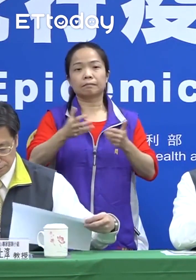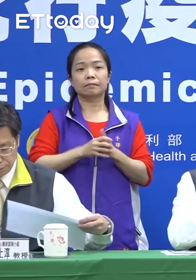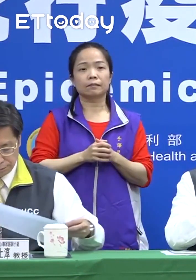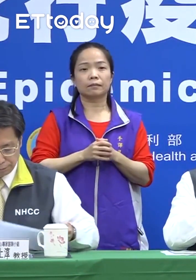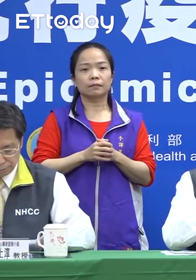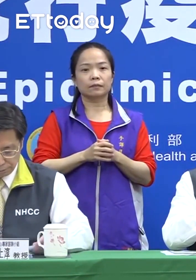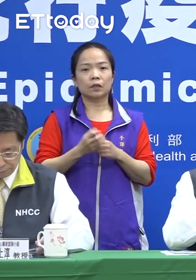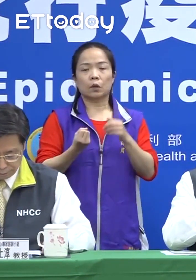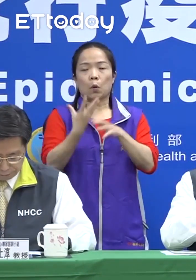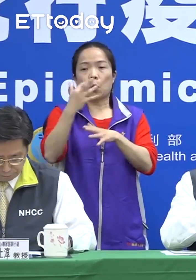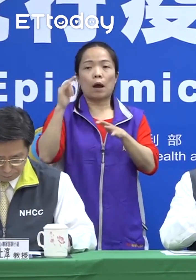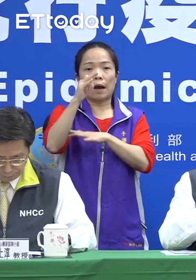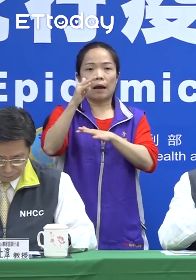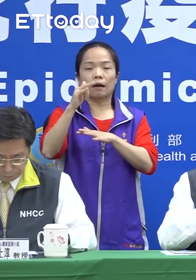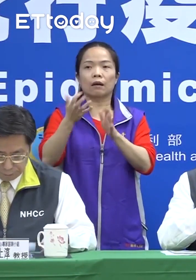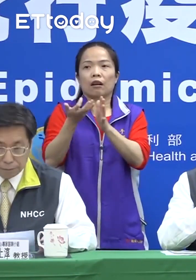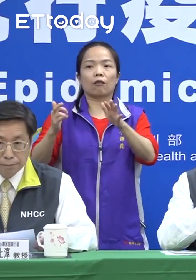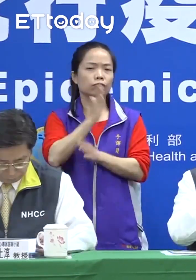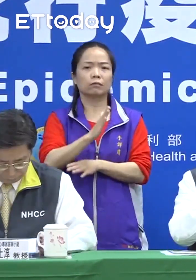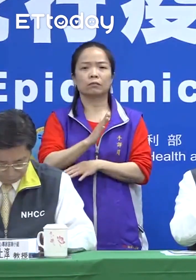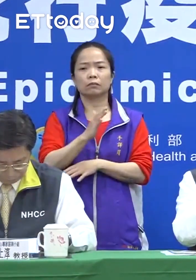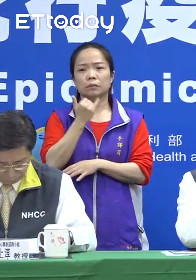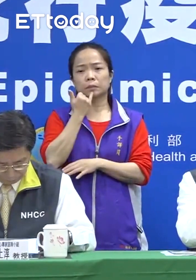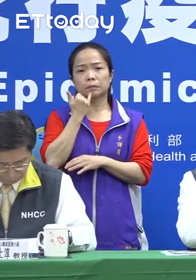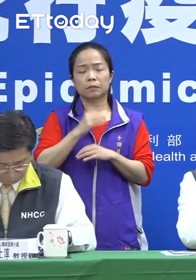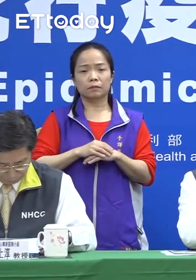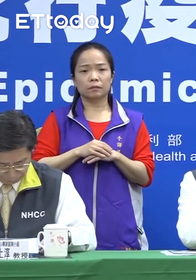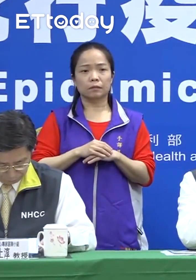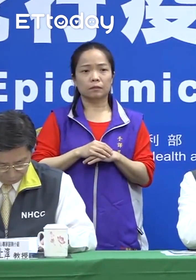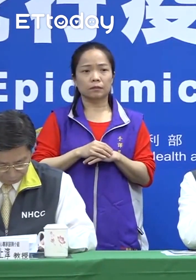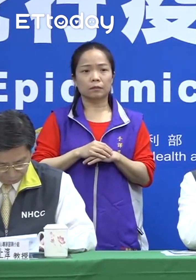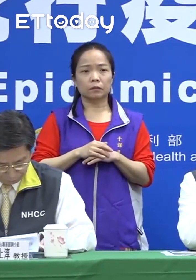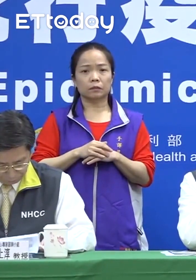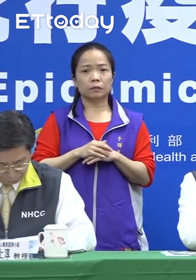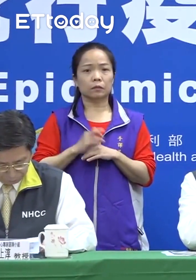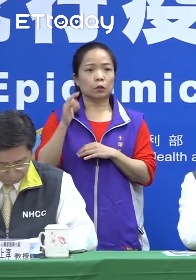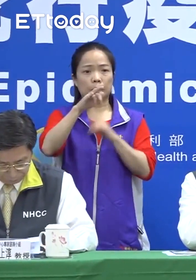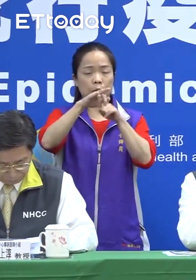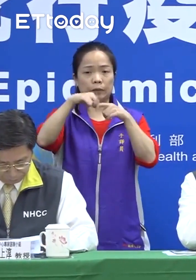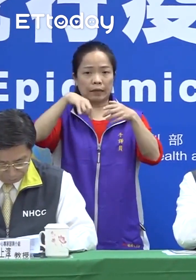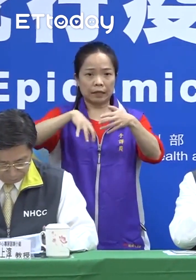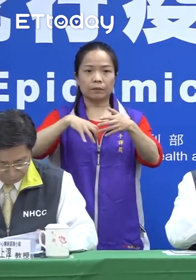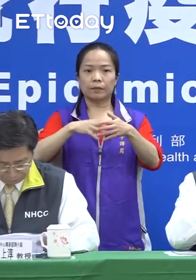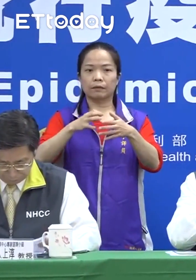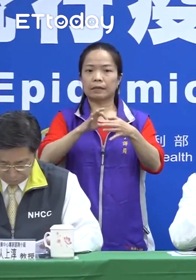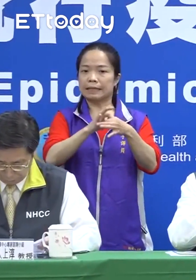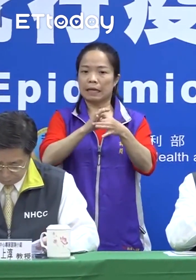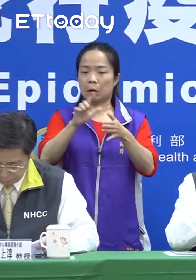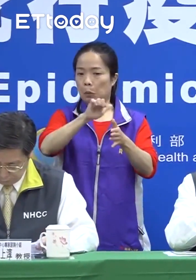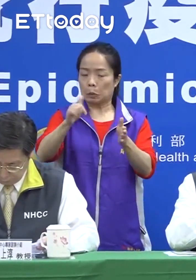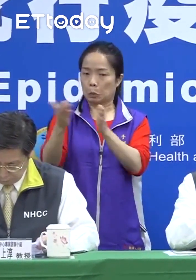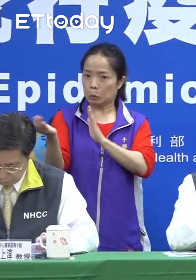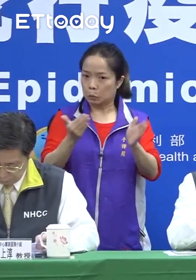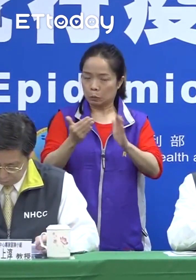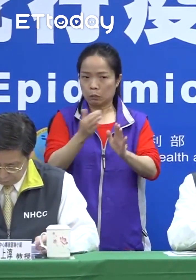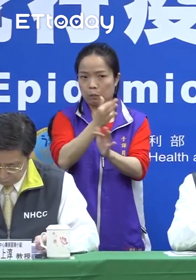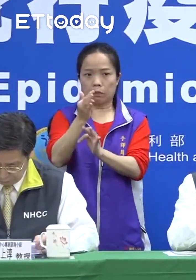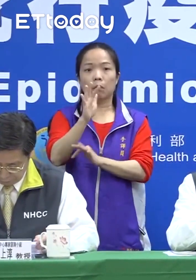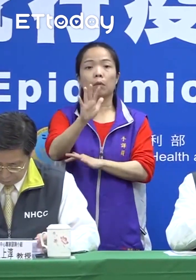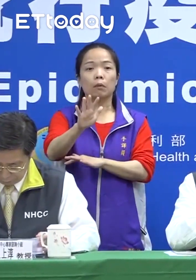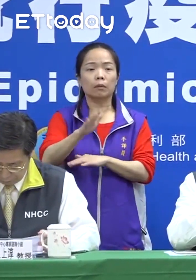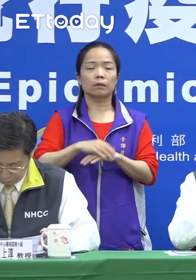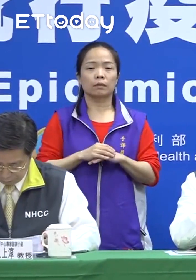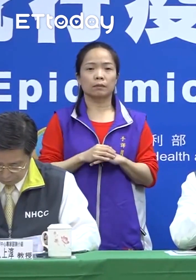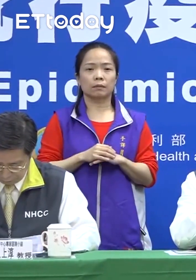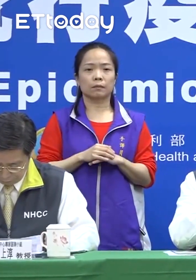我们的华航的飞机也刚刚起飞了。那我们出发里面哈，当然带着相关的物资，哈，相关的准备，哈，都